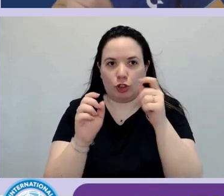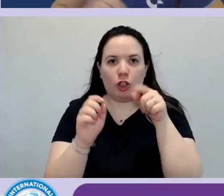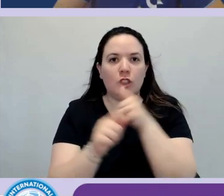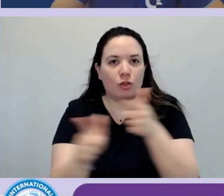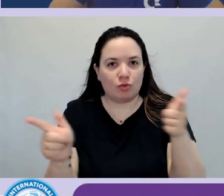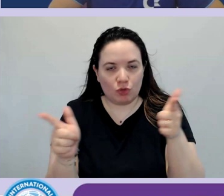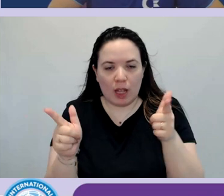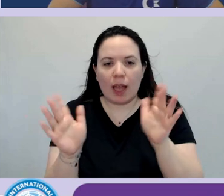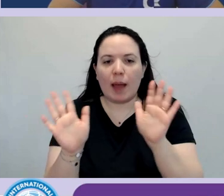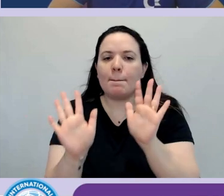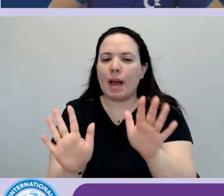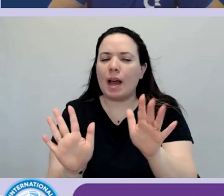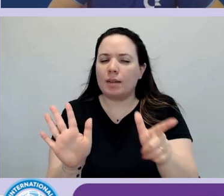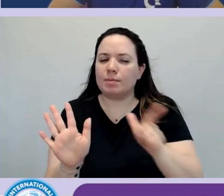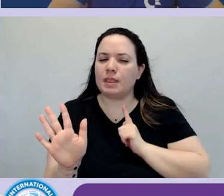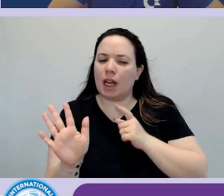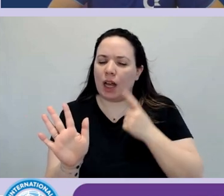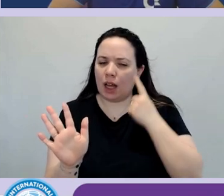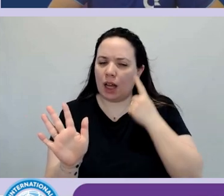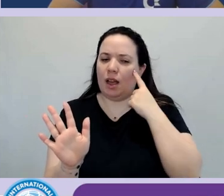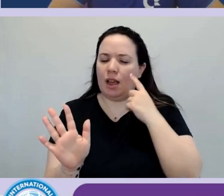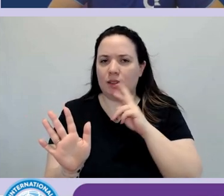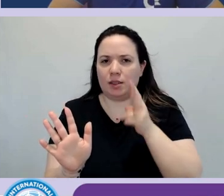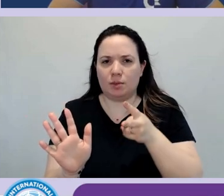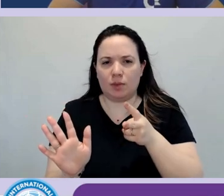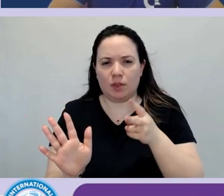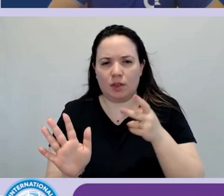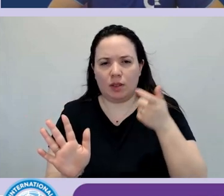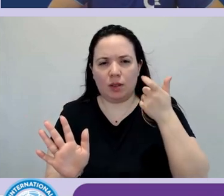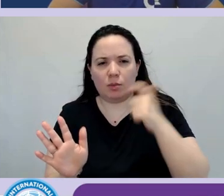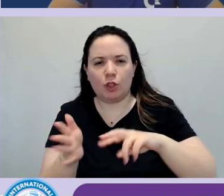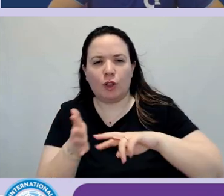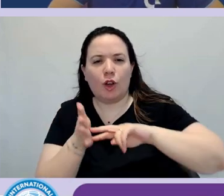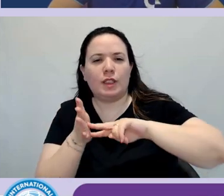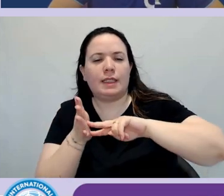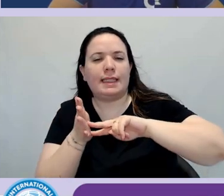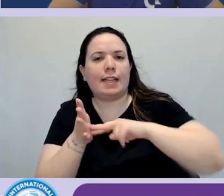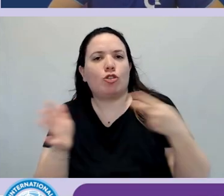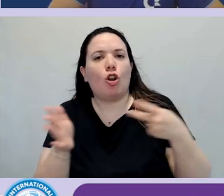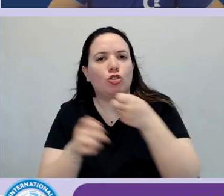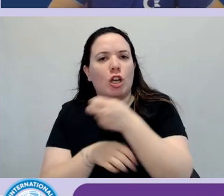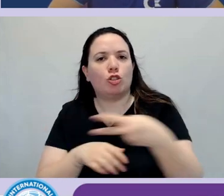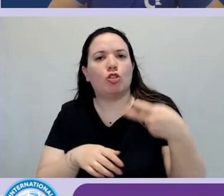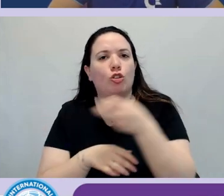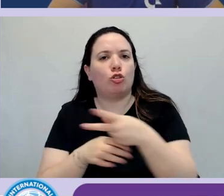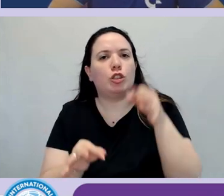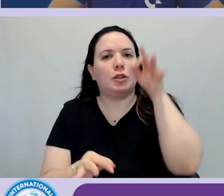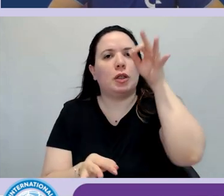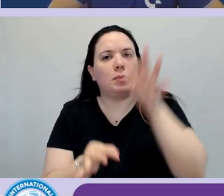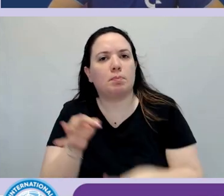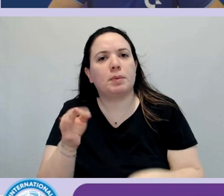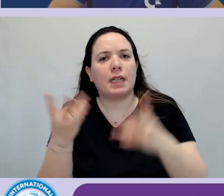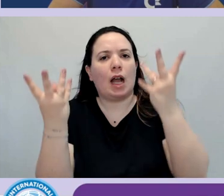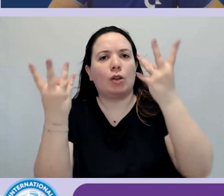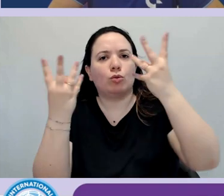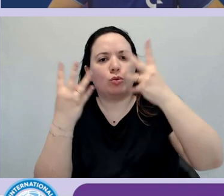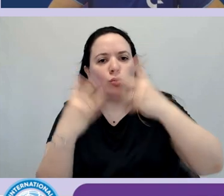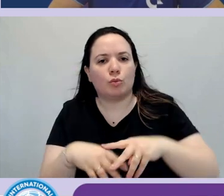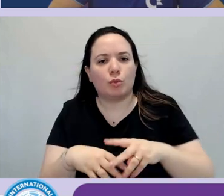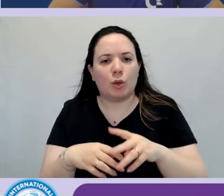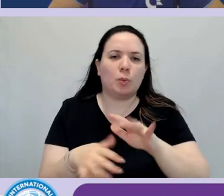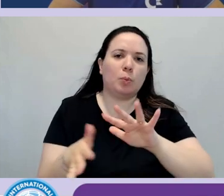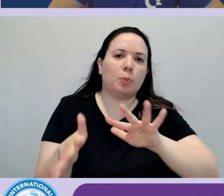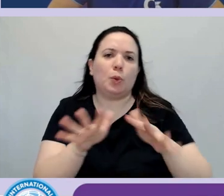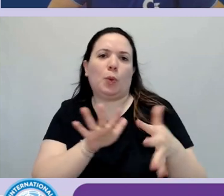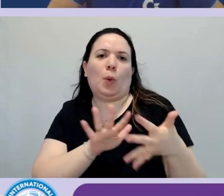una risposta perché dice non esistono tecnolog che generan i sottotitoli in tempo reale Quindi anche per le dirette con